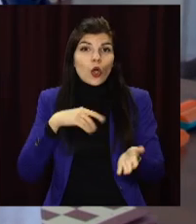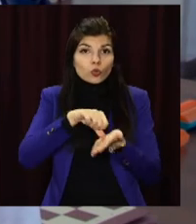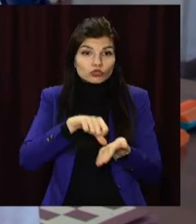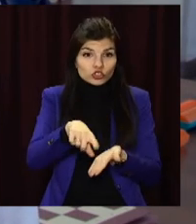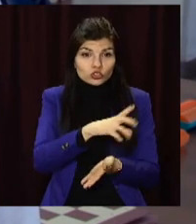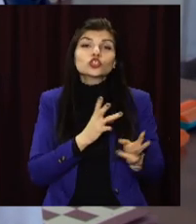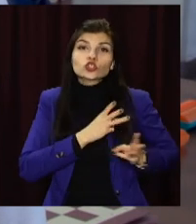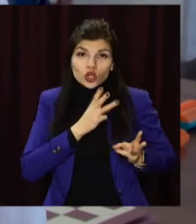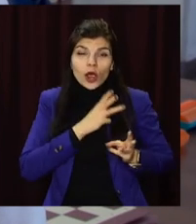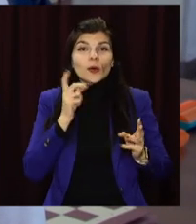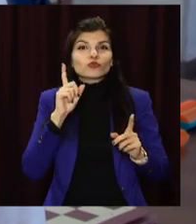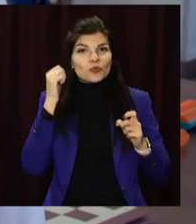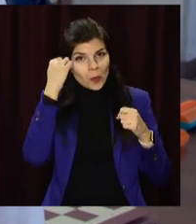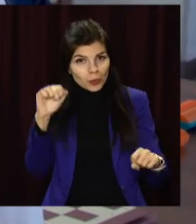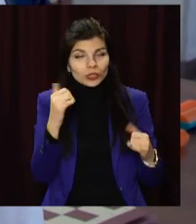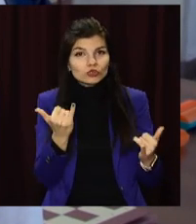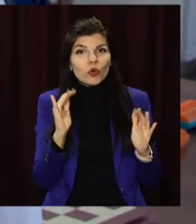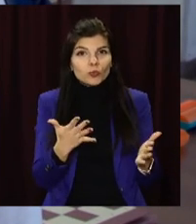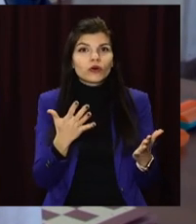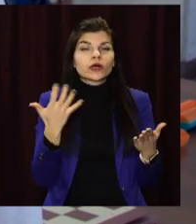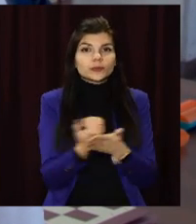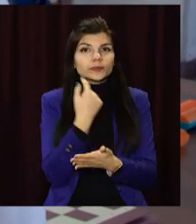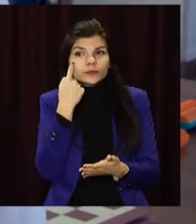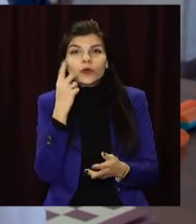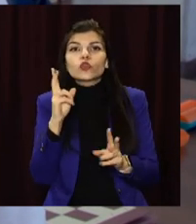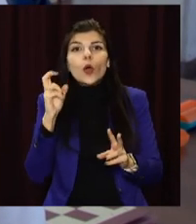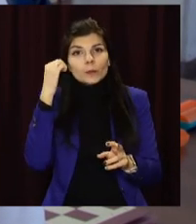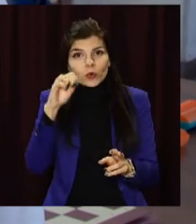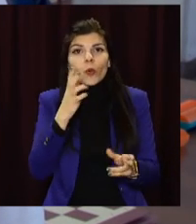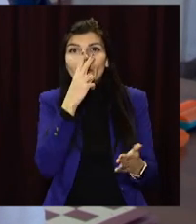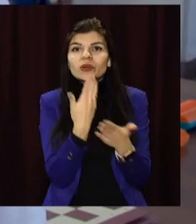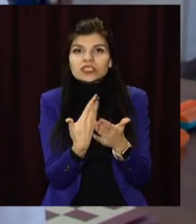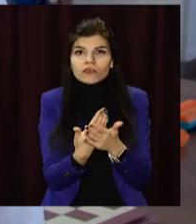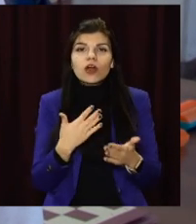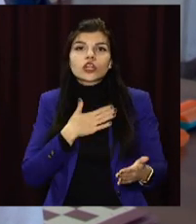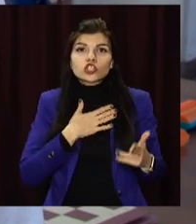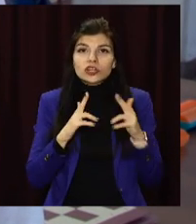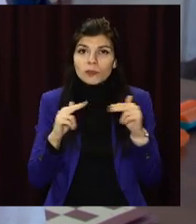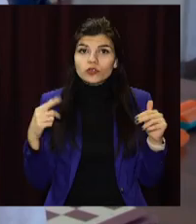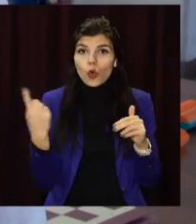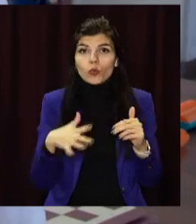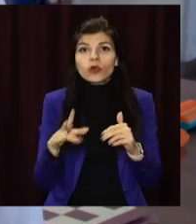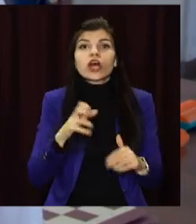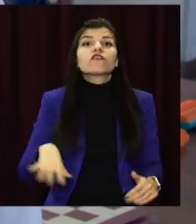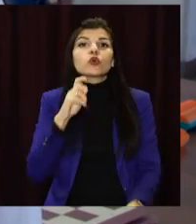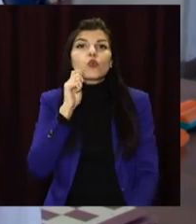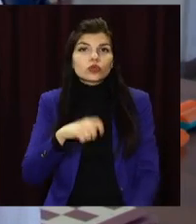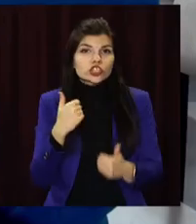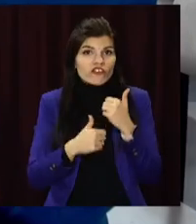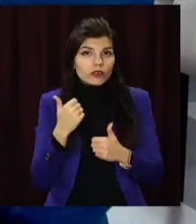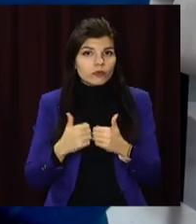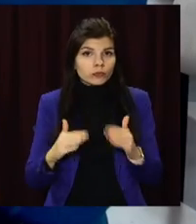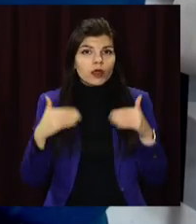учасникам перемоги. Сьогодні будуть визначені переможці, які будуть представляти нашу Дніпропетровську область на всеукраїнських